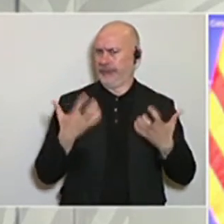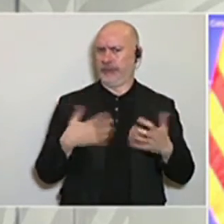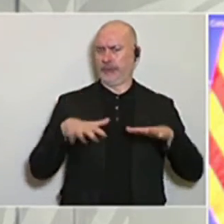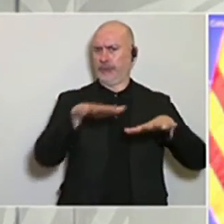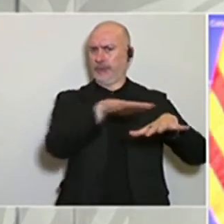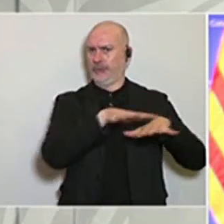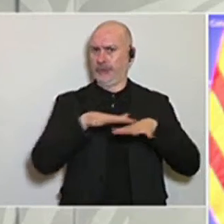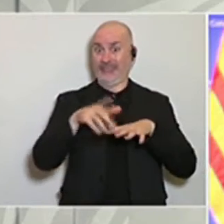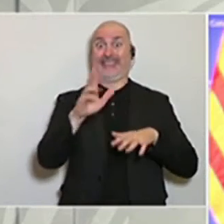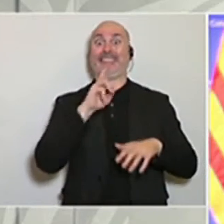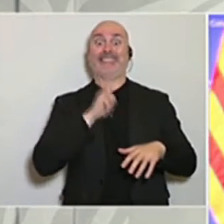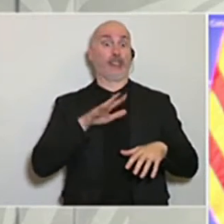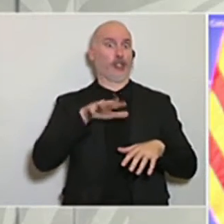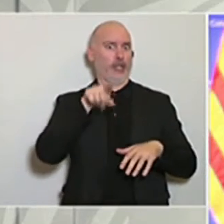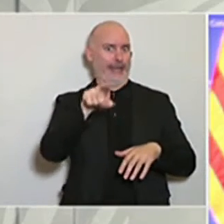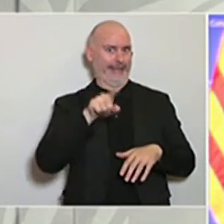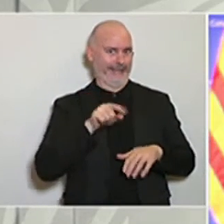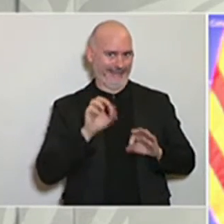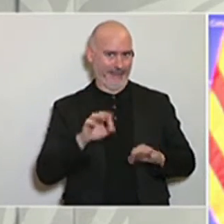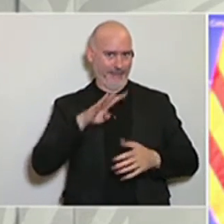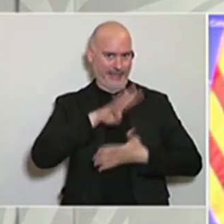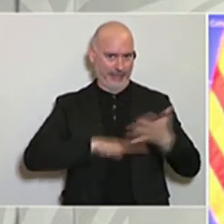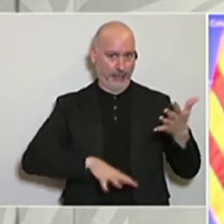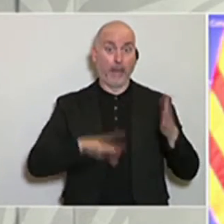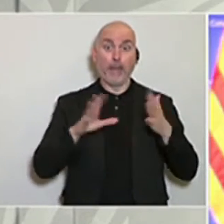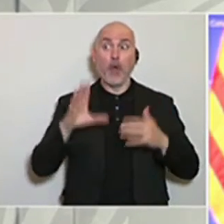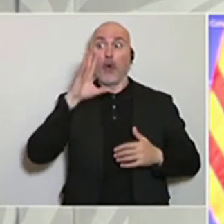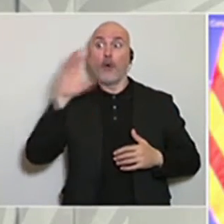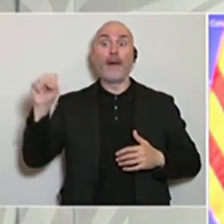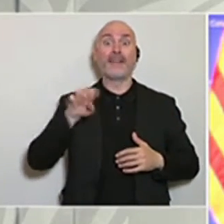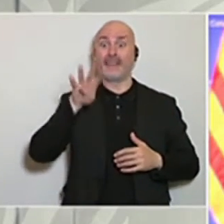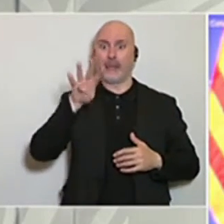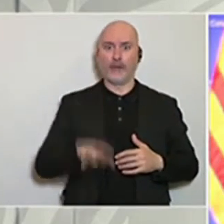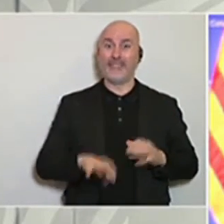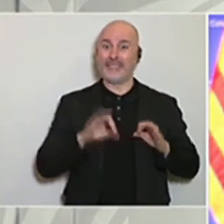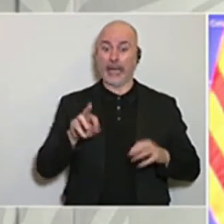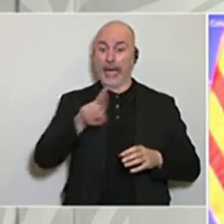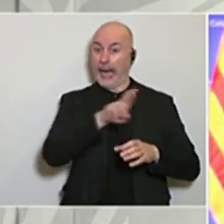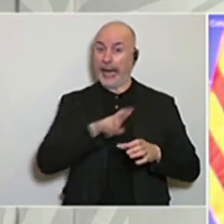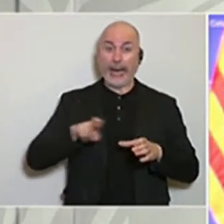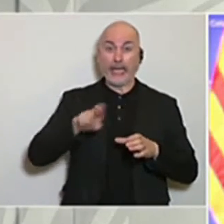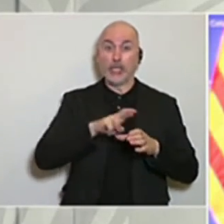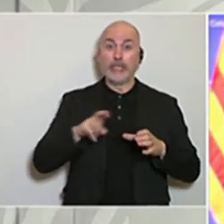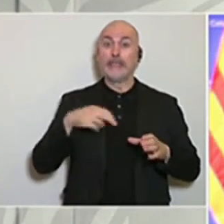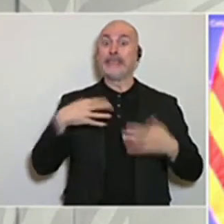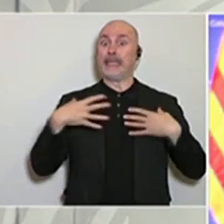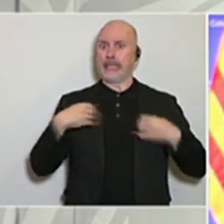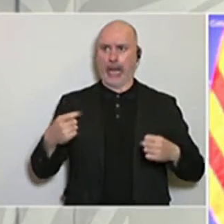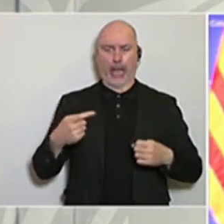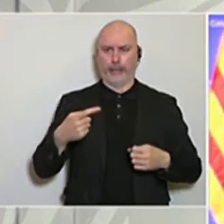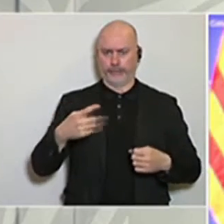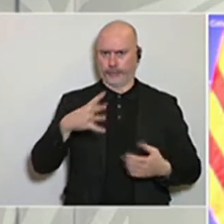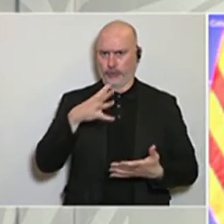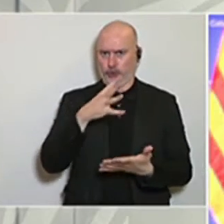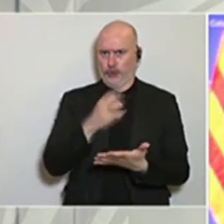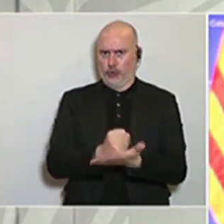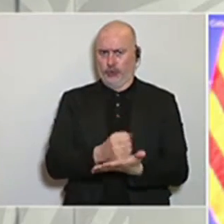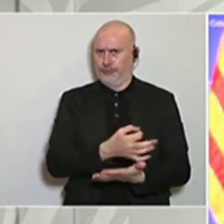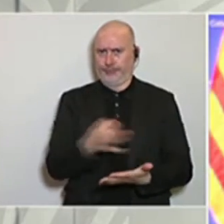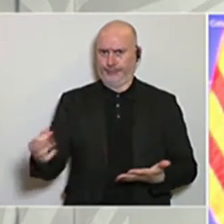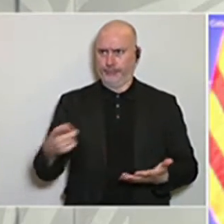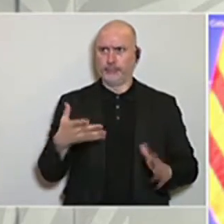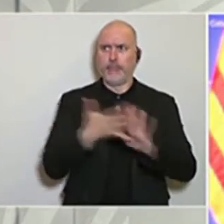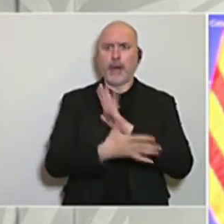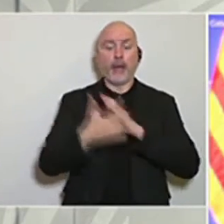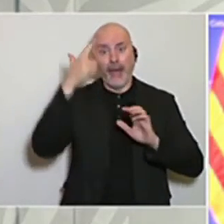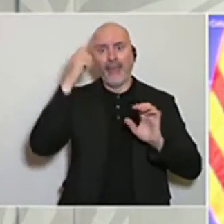zona que vostè m'anava dient. Però des del govern de Catalunya considerem que les regions sanitàries han estat un bon encert, que ens han permès prendre decisions molt